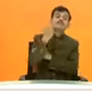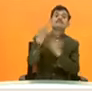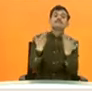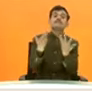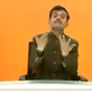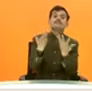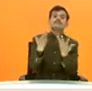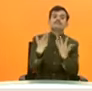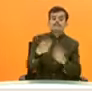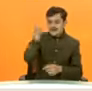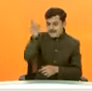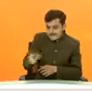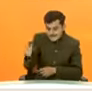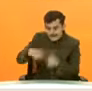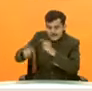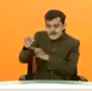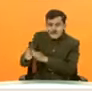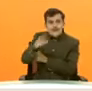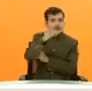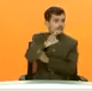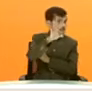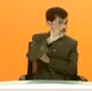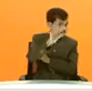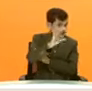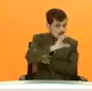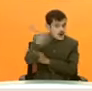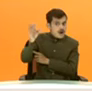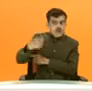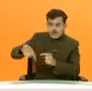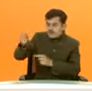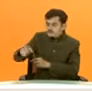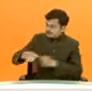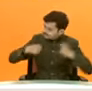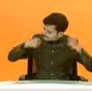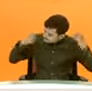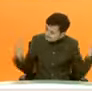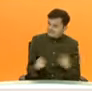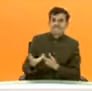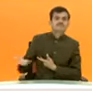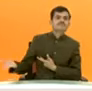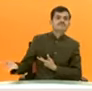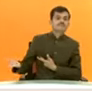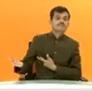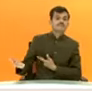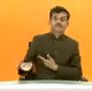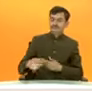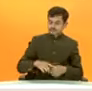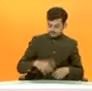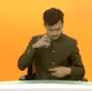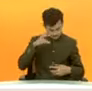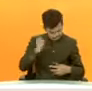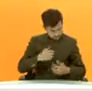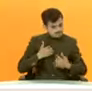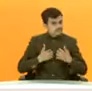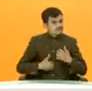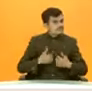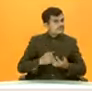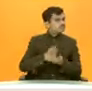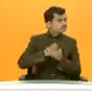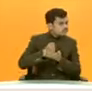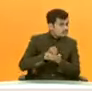हमारे 140 करोड़ नागरिक हैं। उनका सामर्थ्य है, उनकी इच्छा शक्ति है।